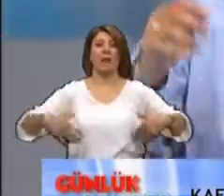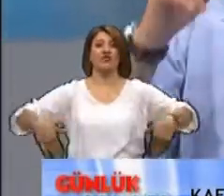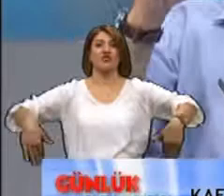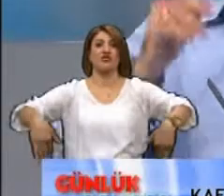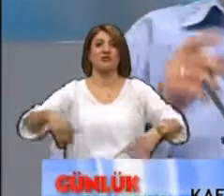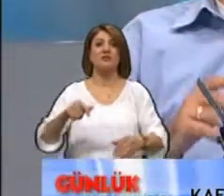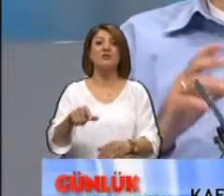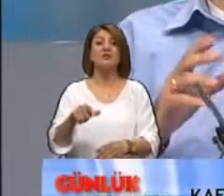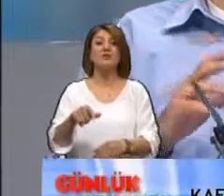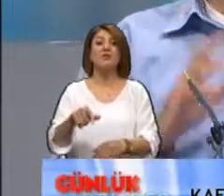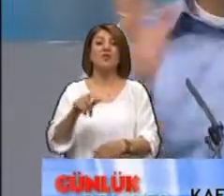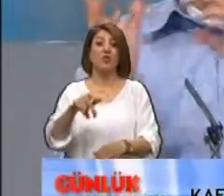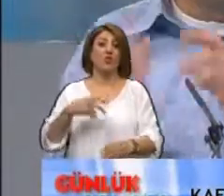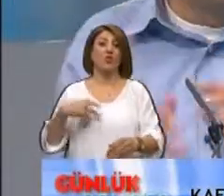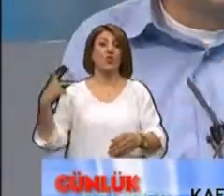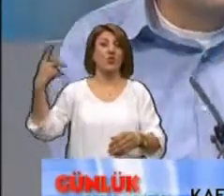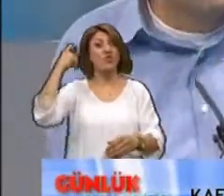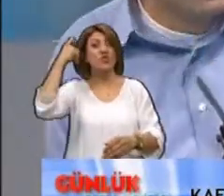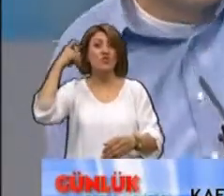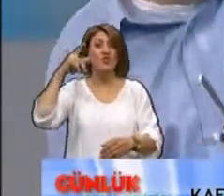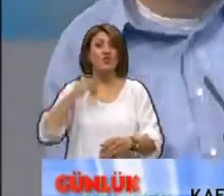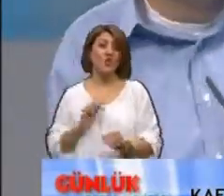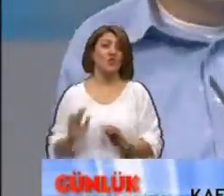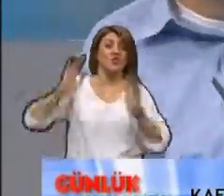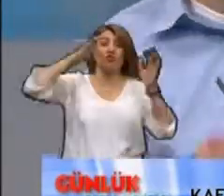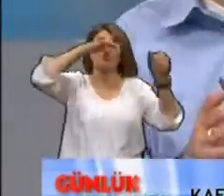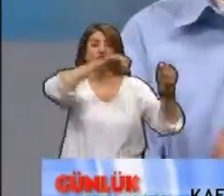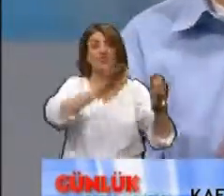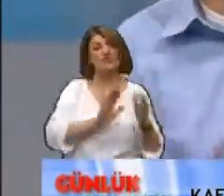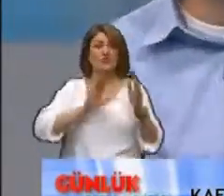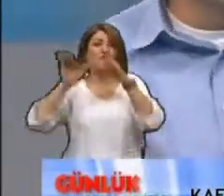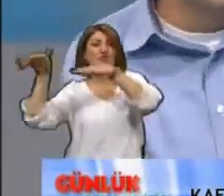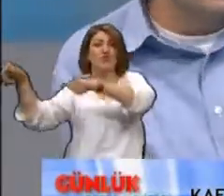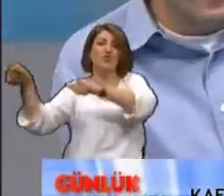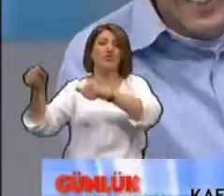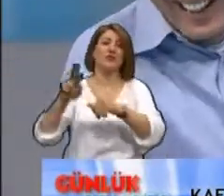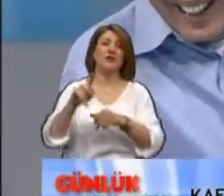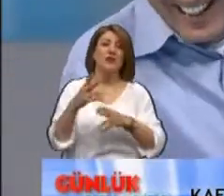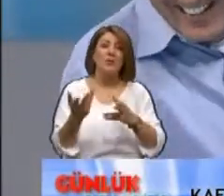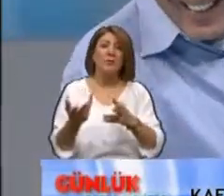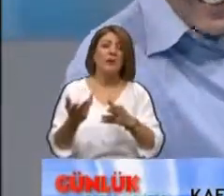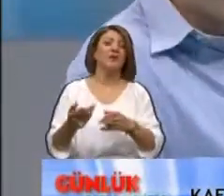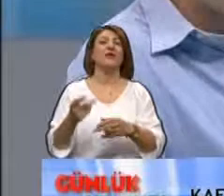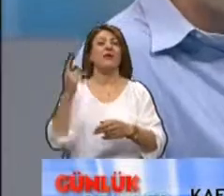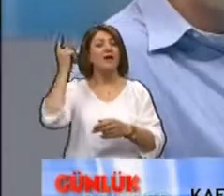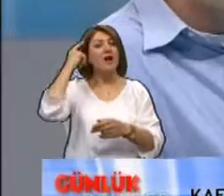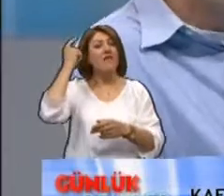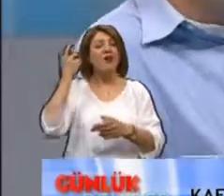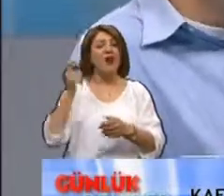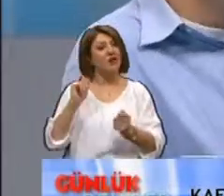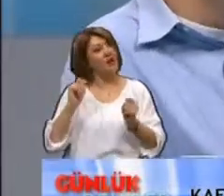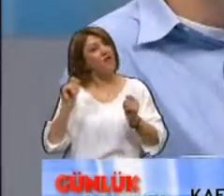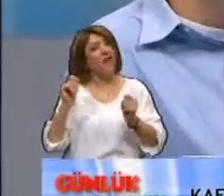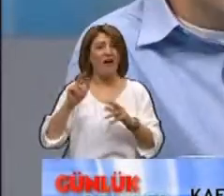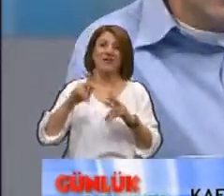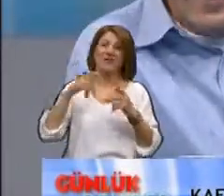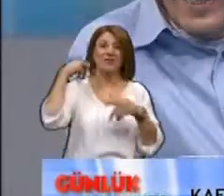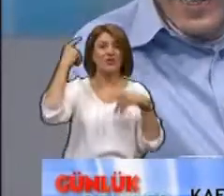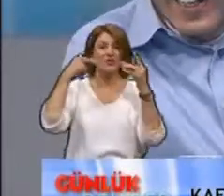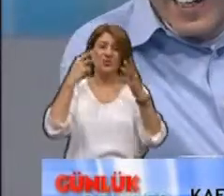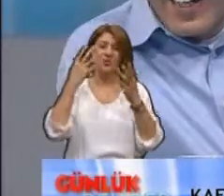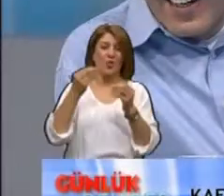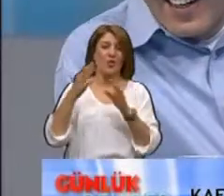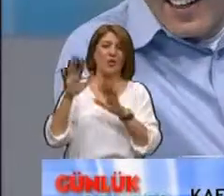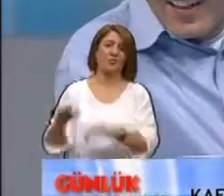Şey geliyor benim aklıma kurşunu görünce kaleci refleksiyle hani bir uçup kurşunu yakalamaya çalışırken kafadan yemiş gibi. Kafa mı atayım dedi acaba kurşunu?